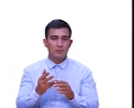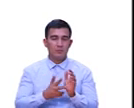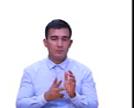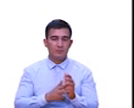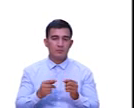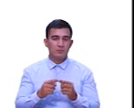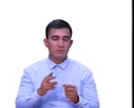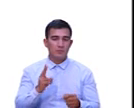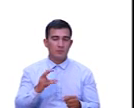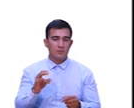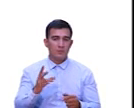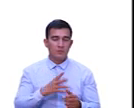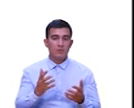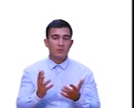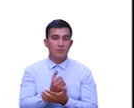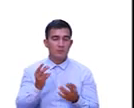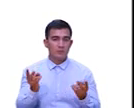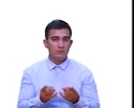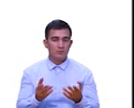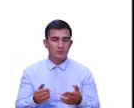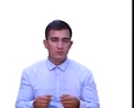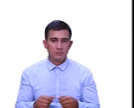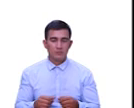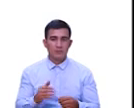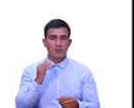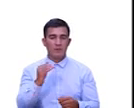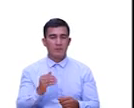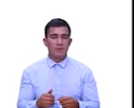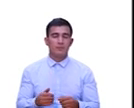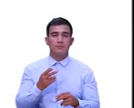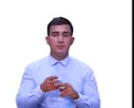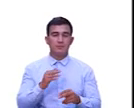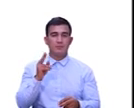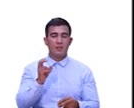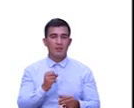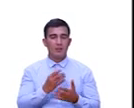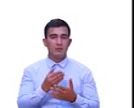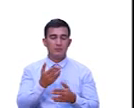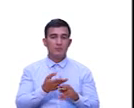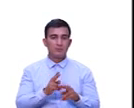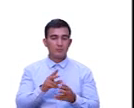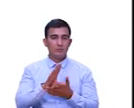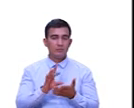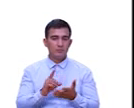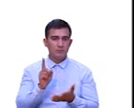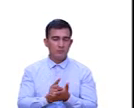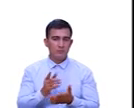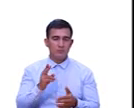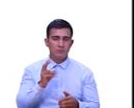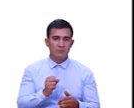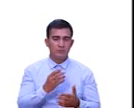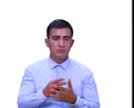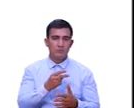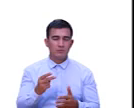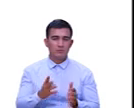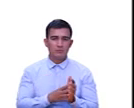3 ko'paytirilgan 10^-8 kulonga teng. Topishimiz lozim Fni. Albatta K'ning qiymatini yozib olishni unutmang. K barobar